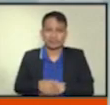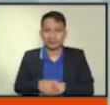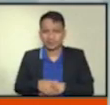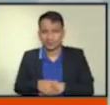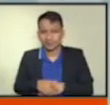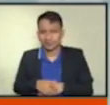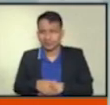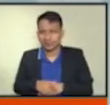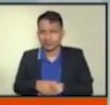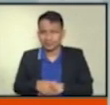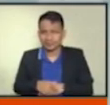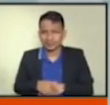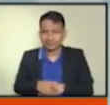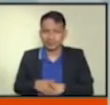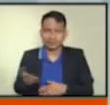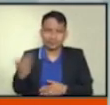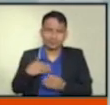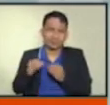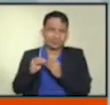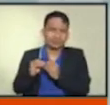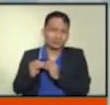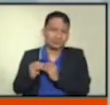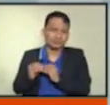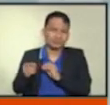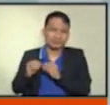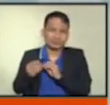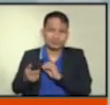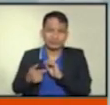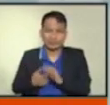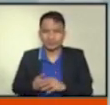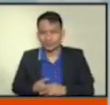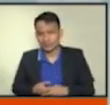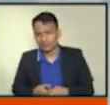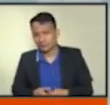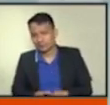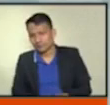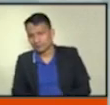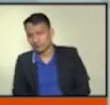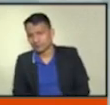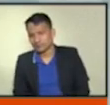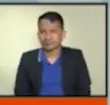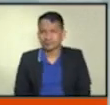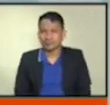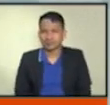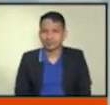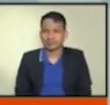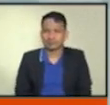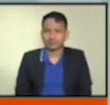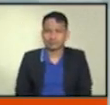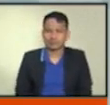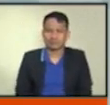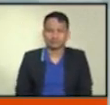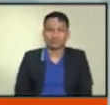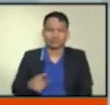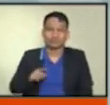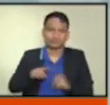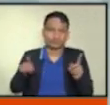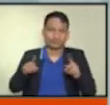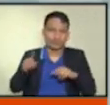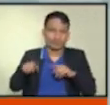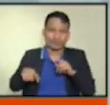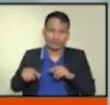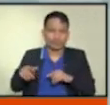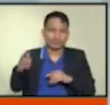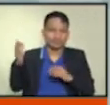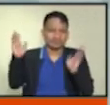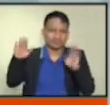yung nag-chup-chup-chupan? Pwede naman na mamete yung lalaki kung nag-chup-chupan, ha? Hindi naman po yung totoo. So sir, baka iba yung nag-chup-chupan, hindi yung...